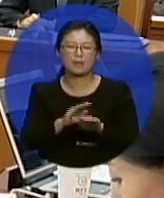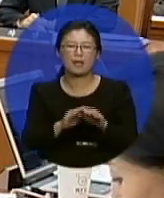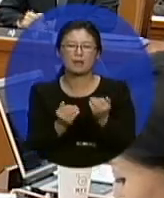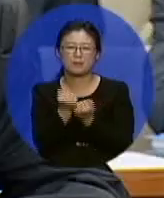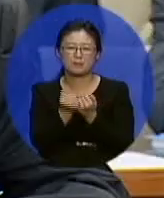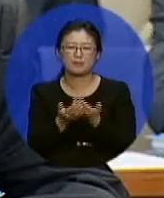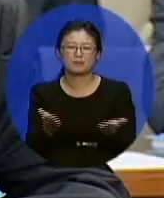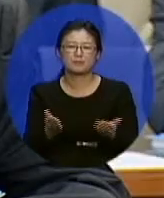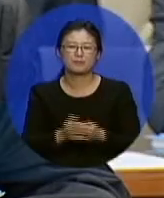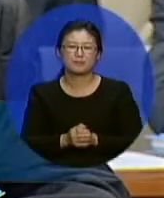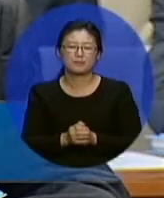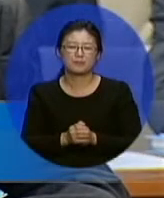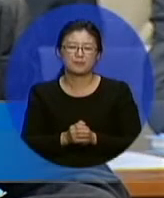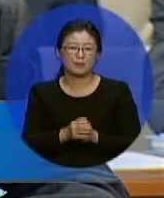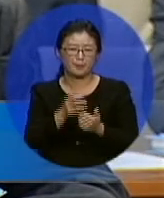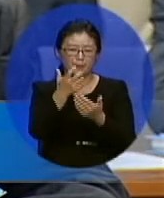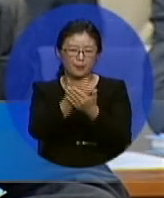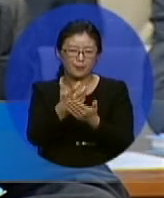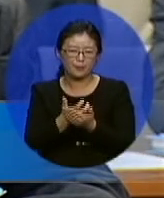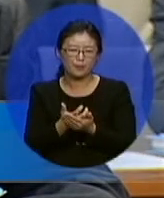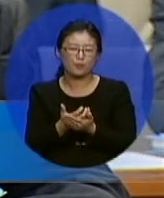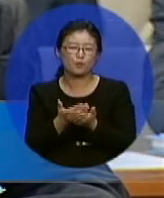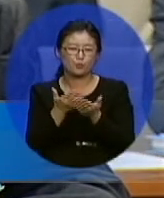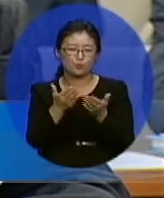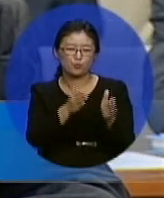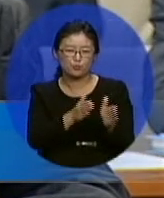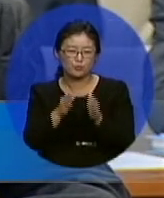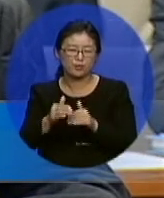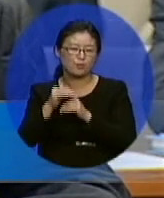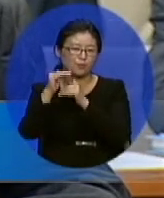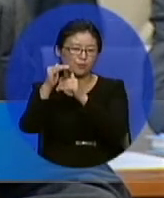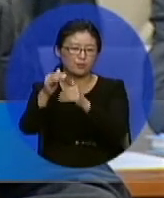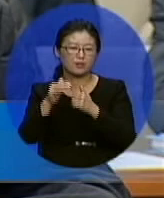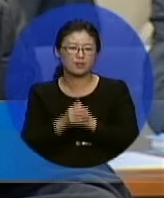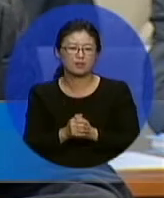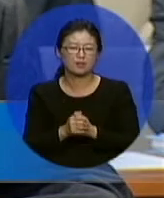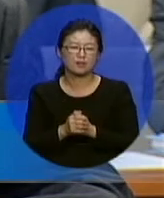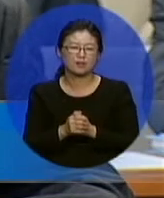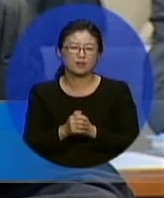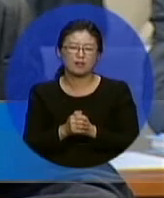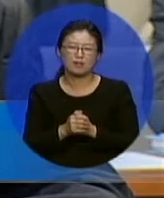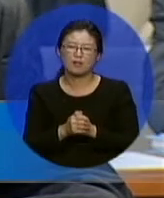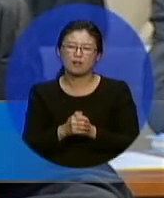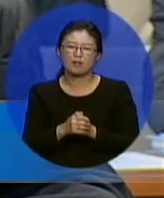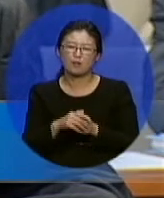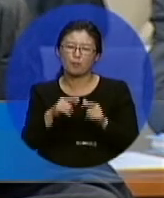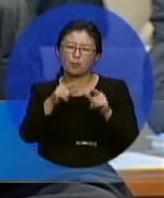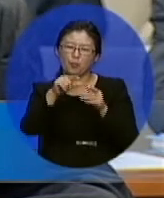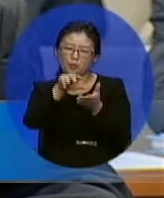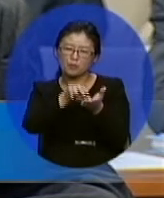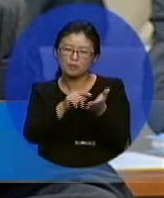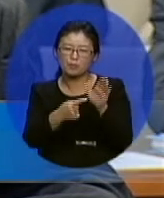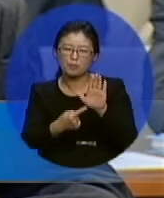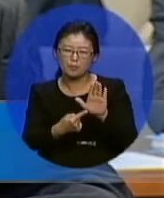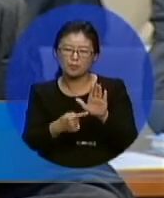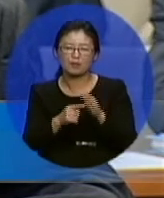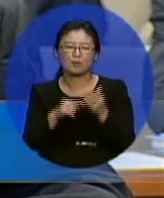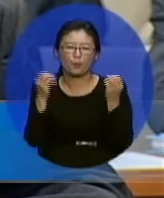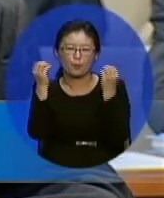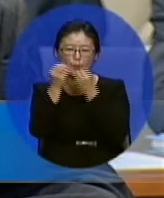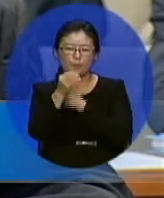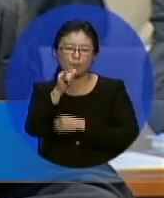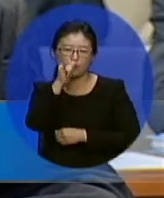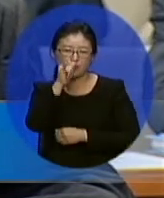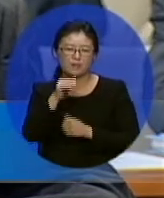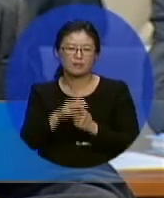해명했습니다. 자료를 제공하는 과정에서 그 일부 제목 표현에 대해 어떤 오해를 불러일으킬 만한 이런